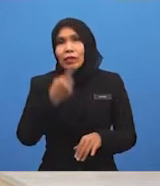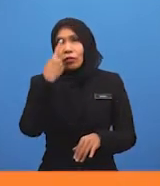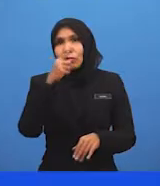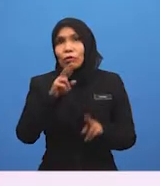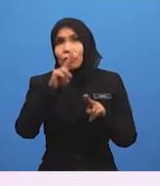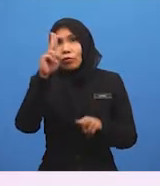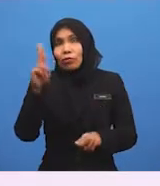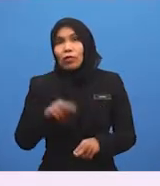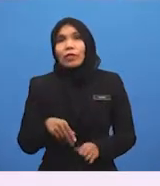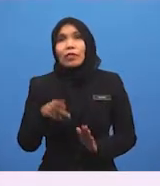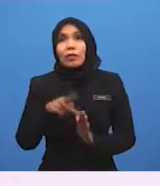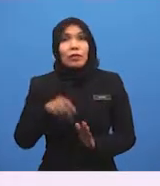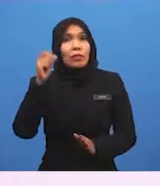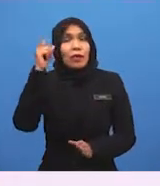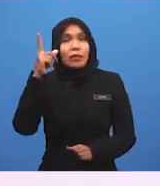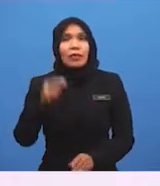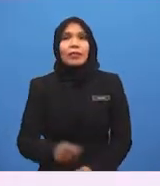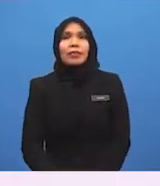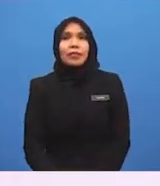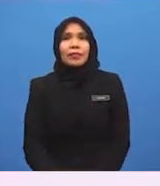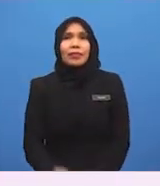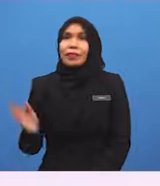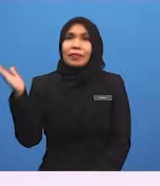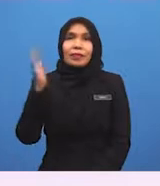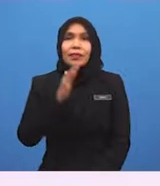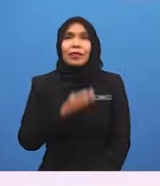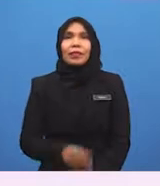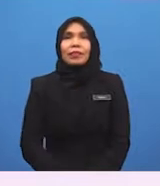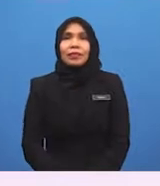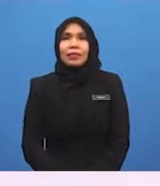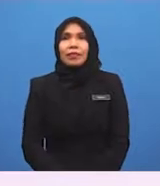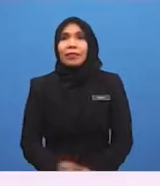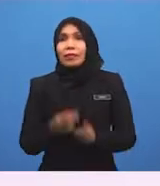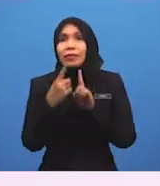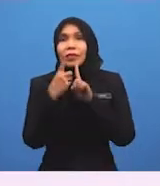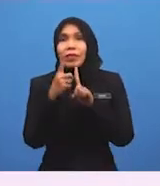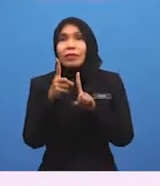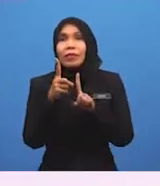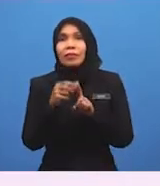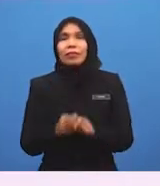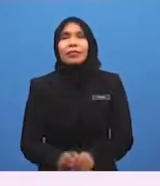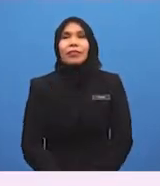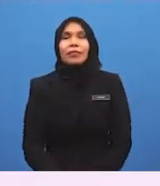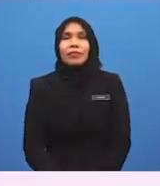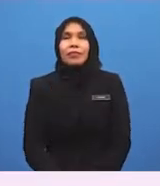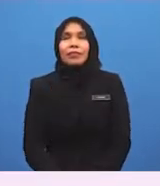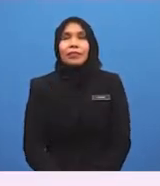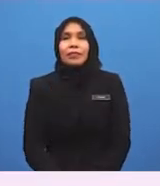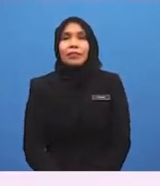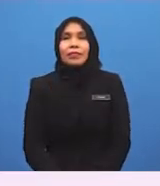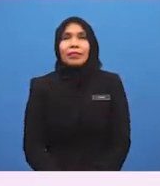hari ini. Jom kita menjawab 3 set soalan sebelum akhiri kelas pada hari ini.